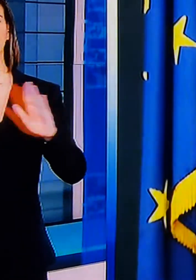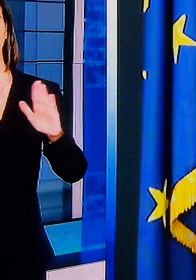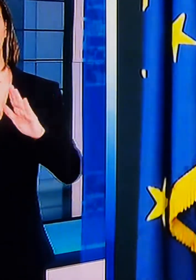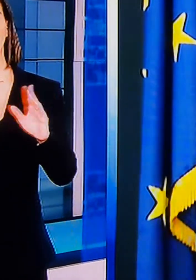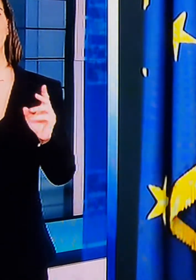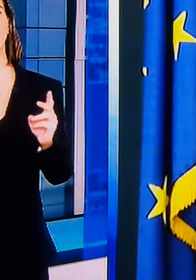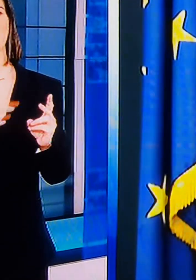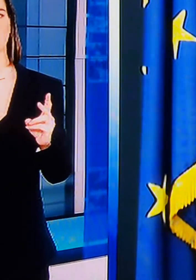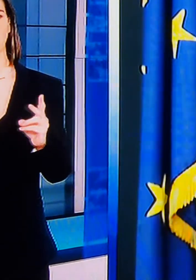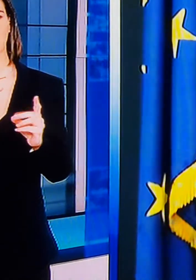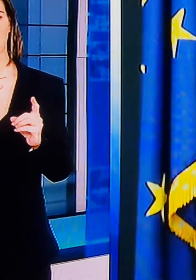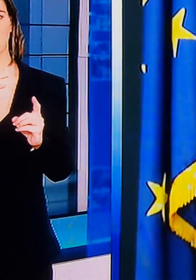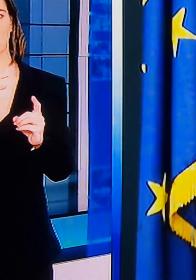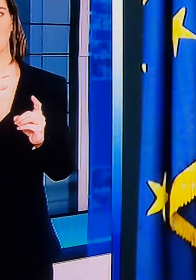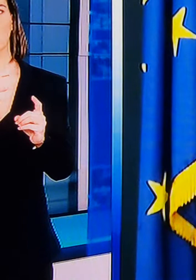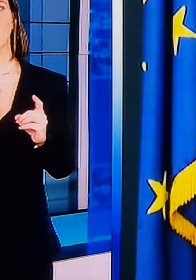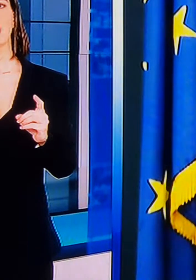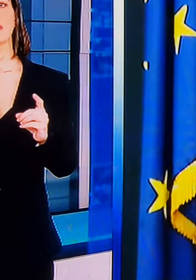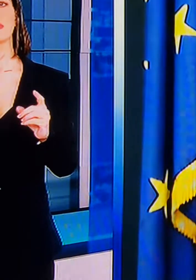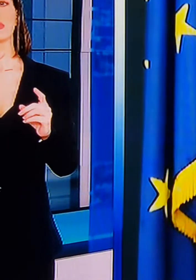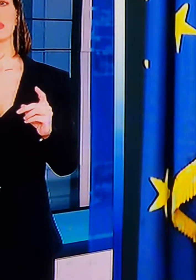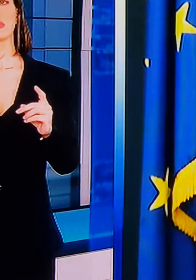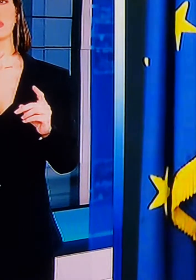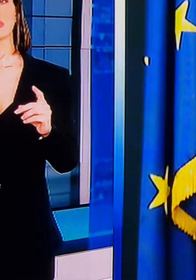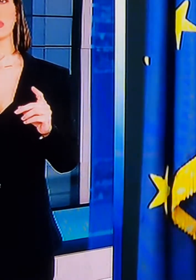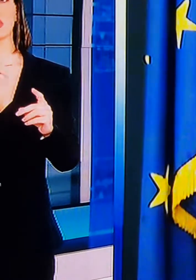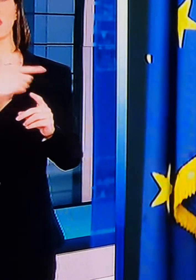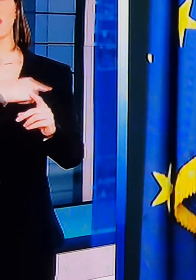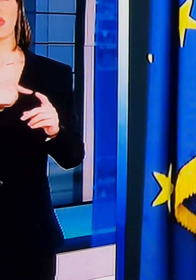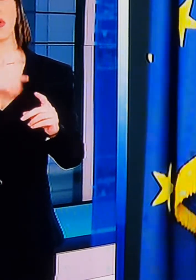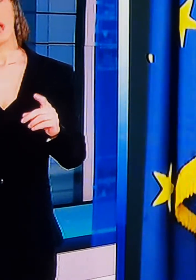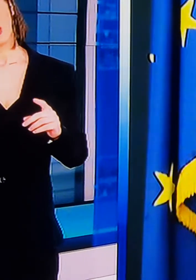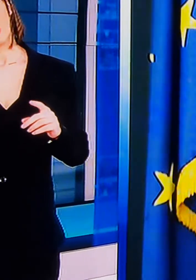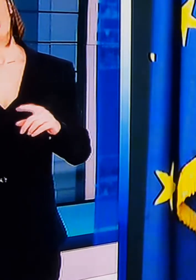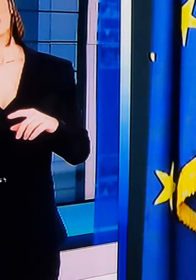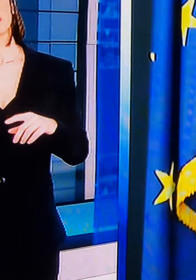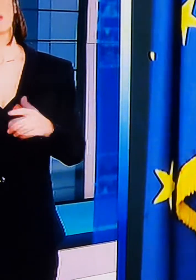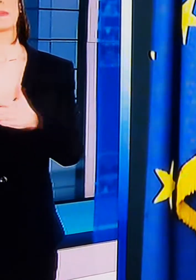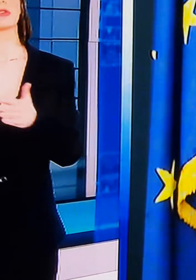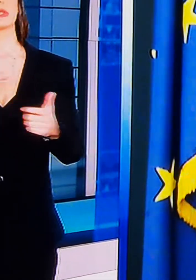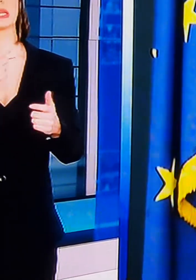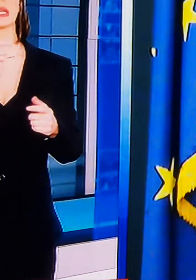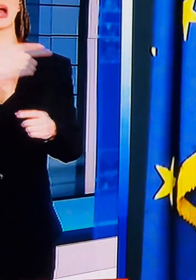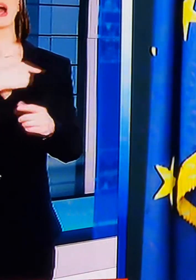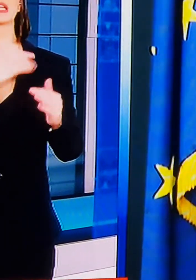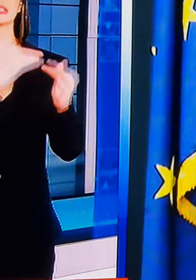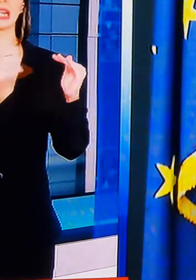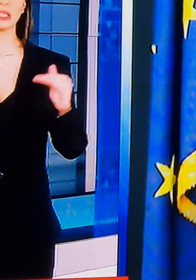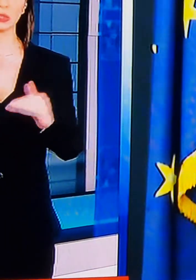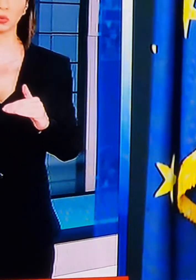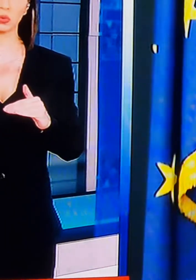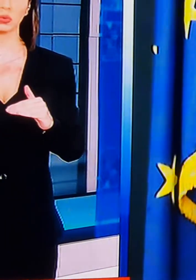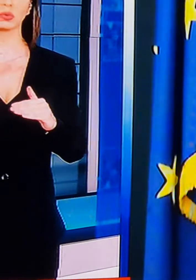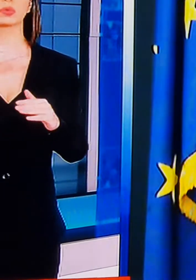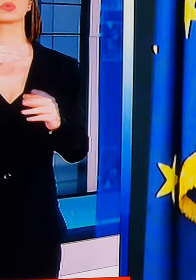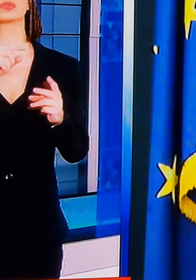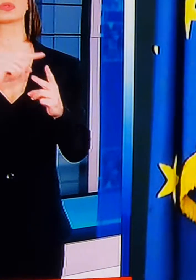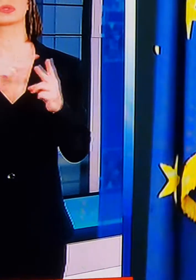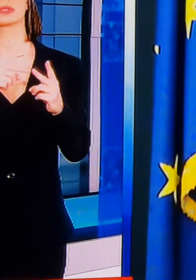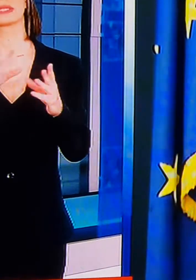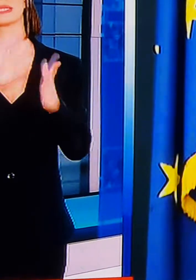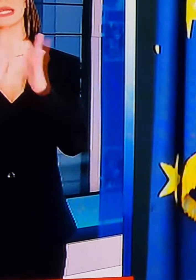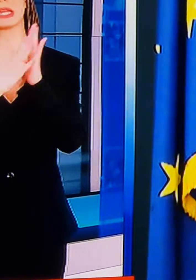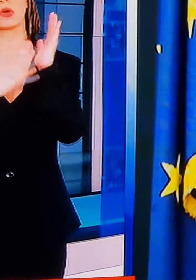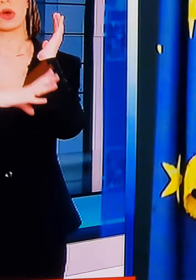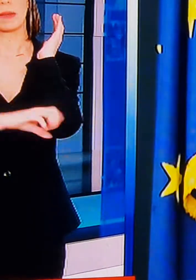κύριο Παπαγεωργίου, τους δύο υπαρχηγούς της Ελλάς και της Πυροσβεστικής, αντιστράτηγους Δασκαλάκη και Κλεφτοσπύρο, και τον Γενικό Διευθυντή της